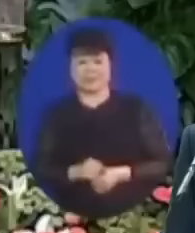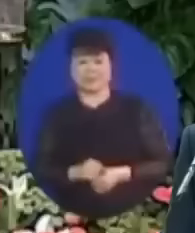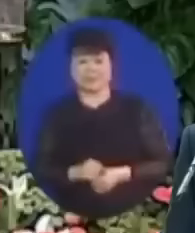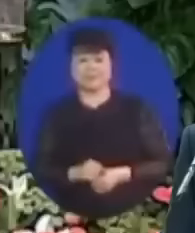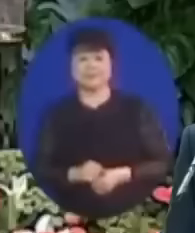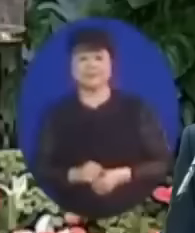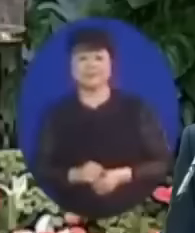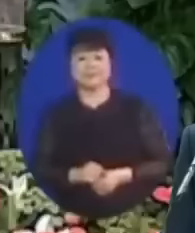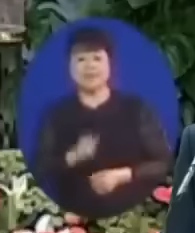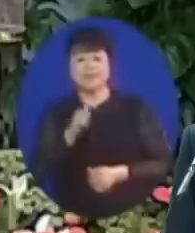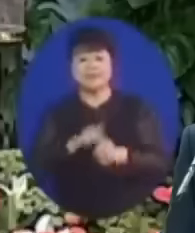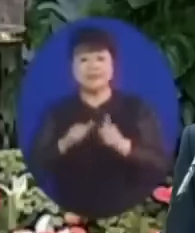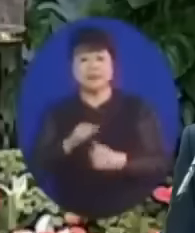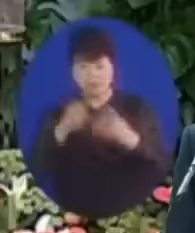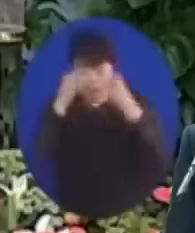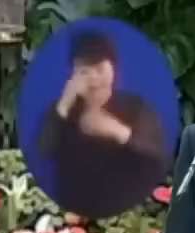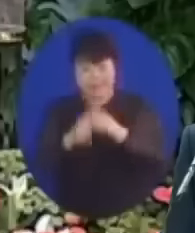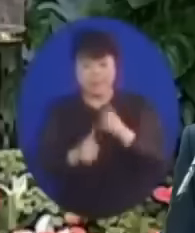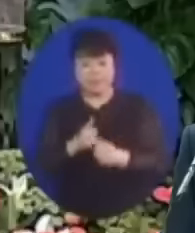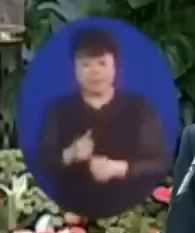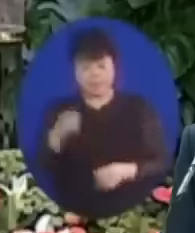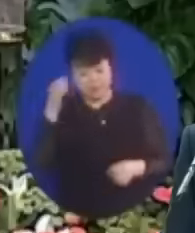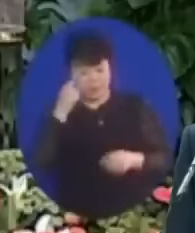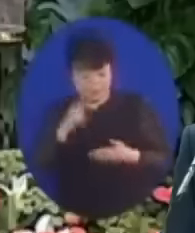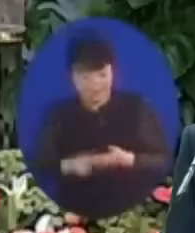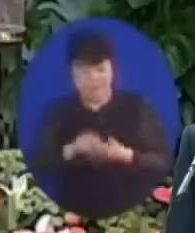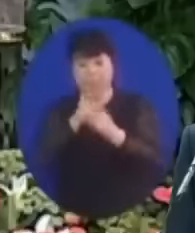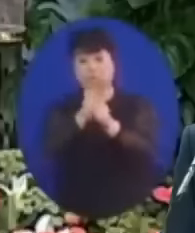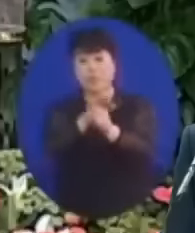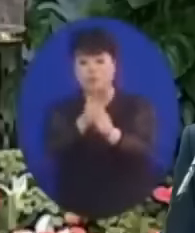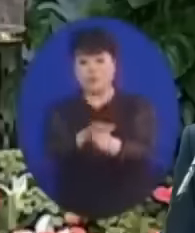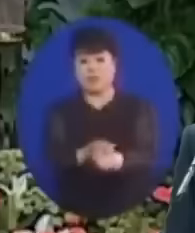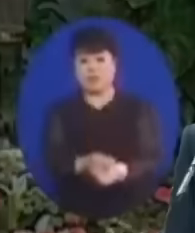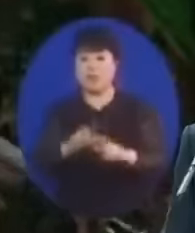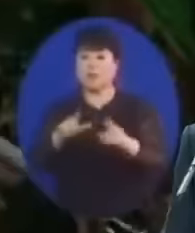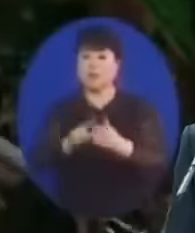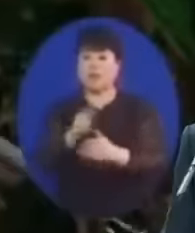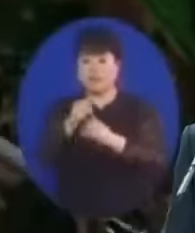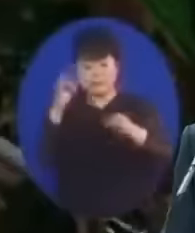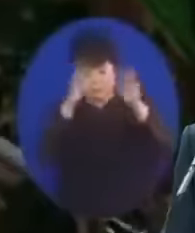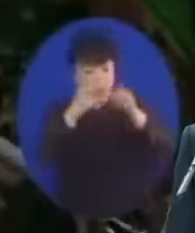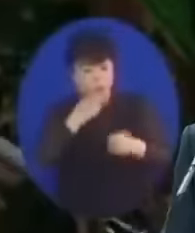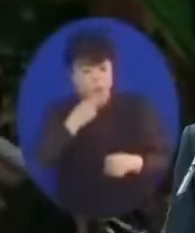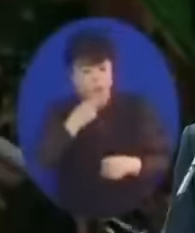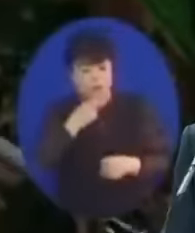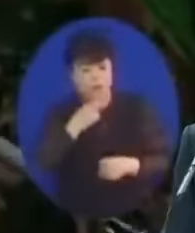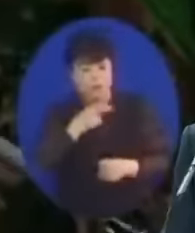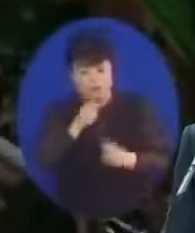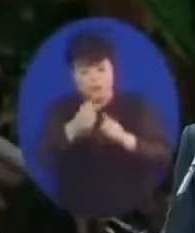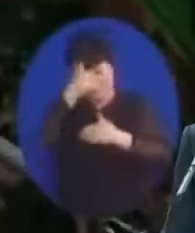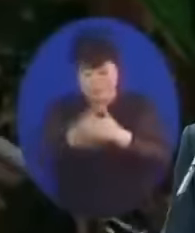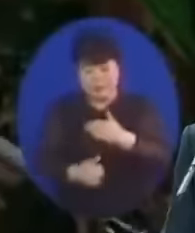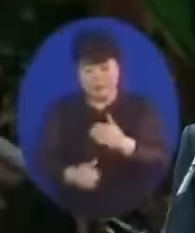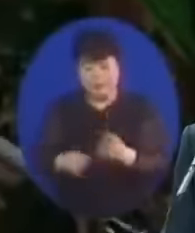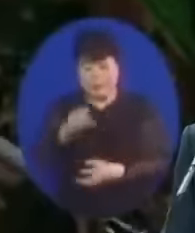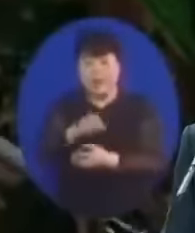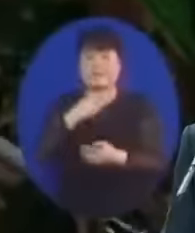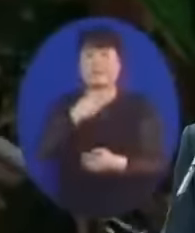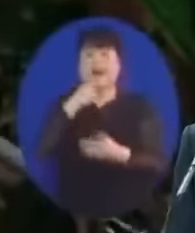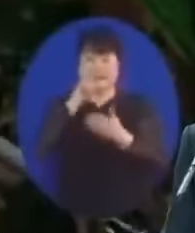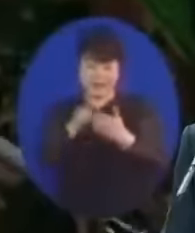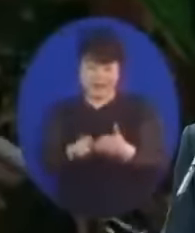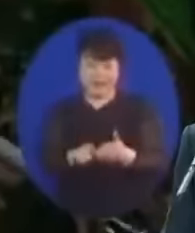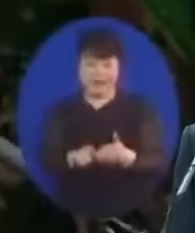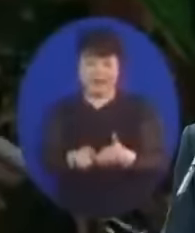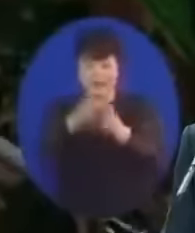시험과 고난은 우리로 하여금 하나님을 찾게 한다고 말하는 것입니다. 보통 때 하나님을 안 찾더라도 시험과 환난을 당하는